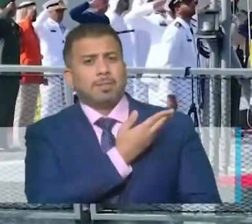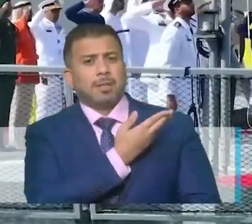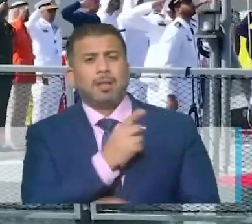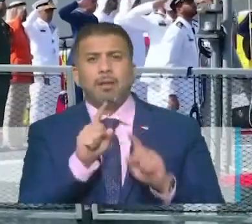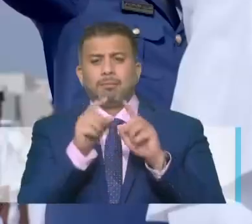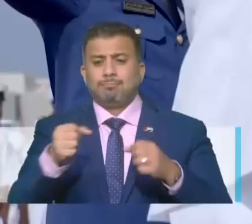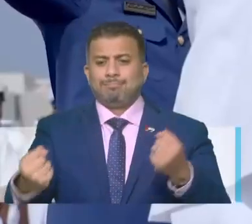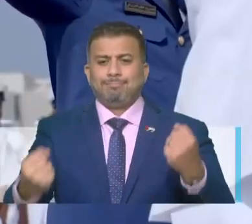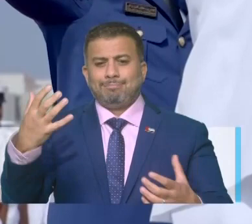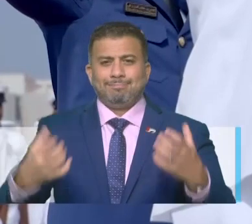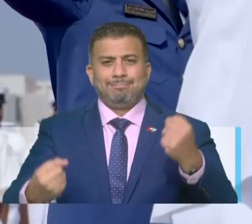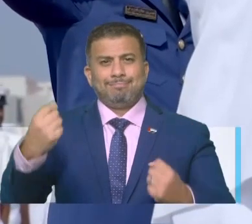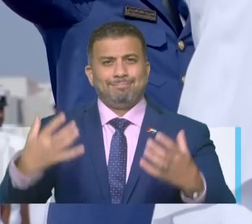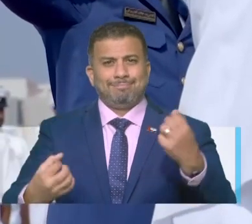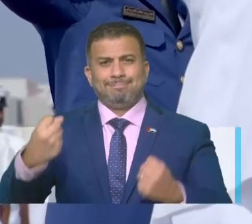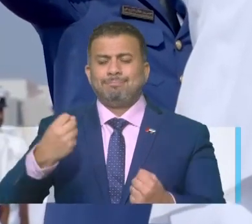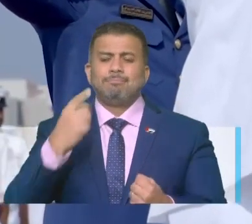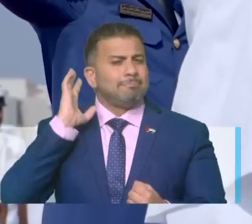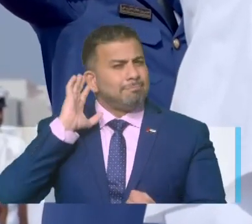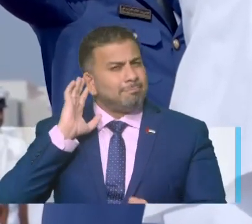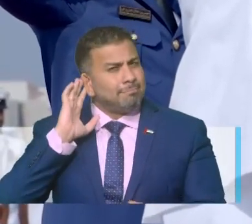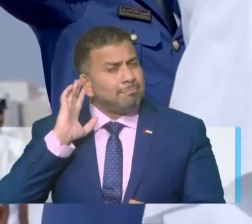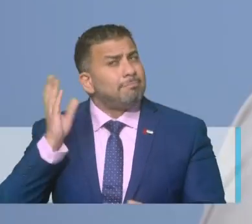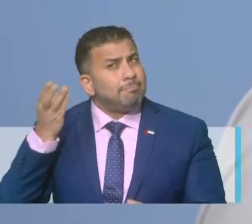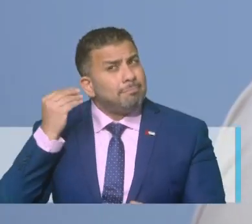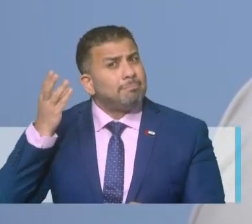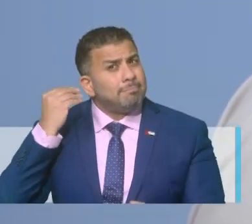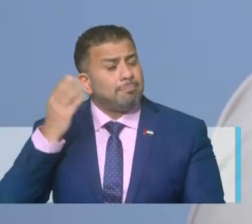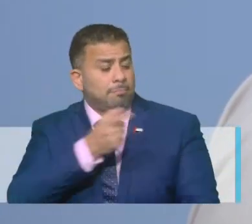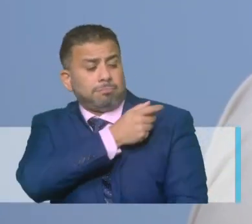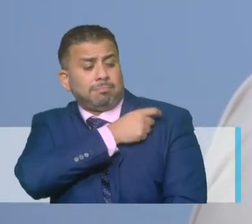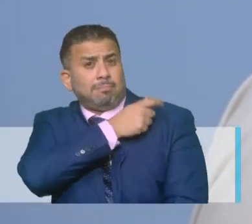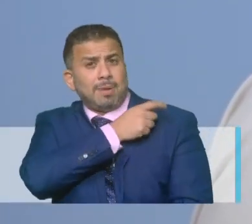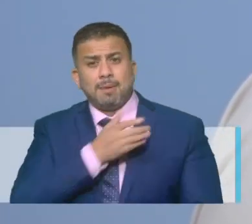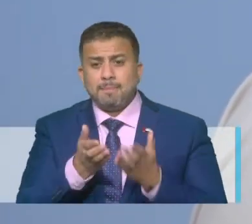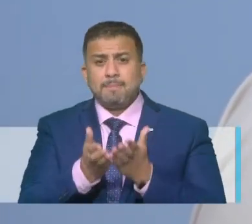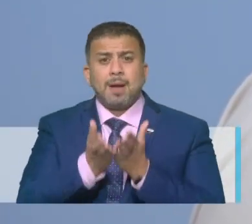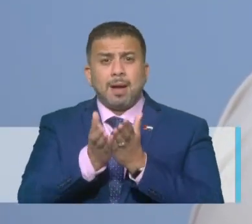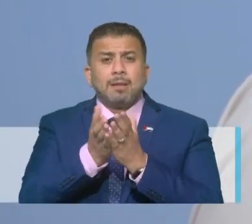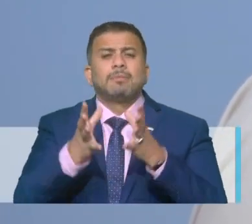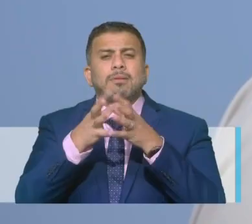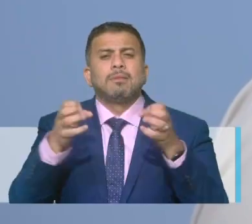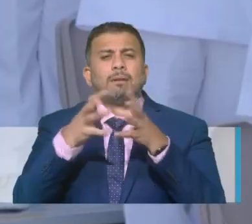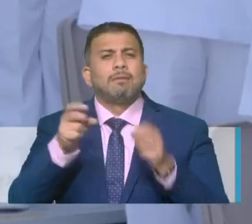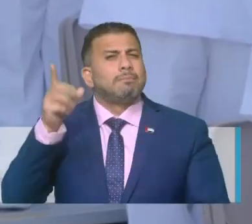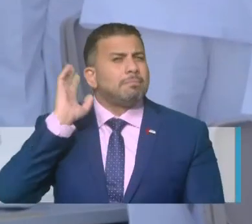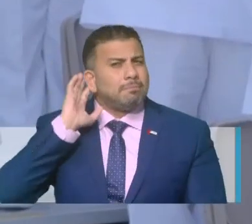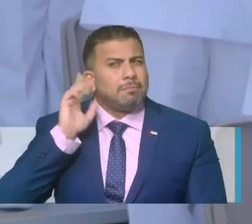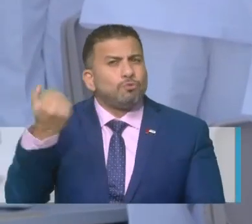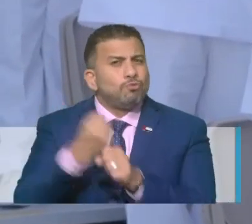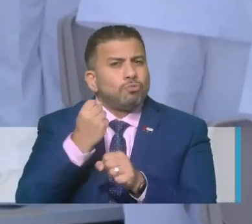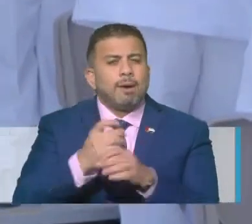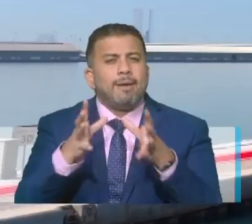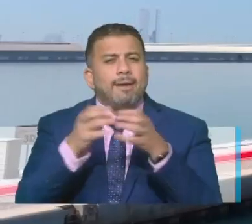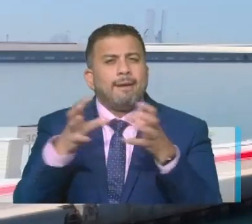غرفه القياده والتحكم واستمع سموه من عدد من ضباط القوات البحريه الى شرح واف حول مهام الزورق